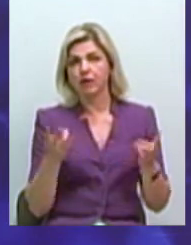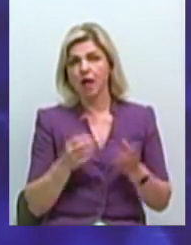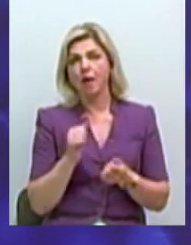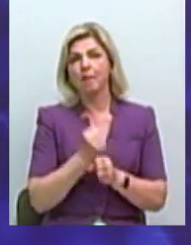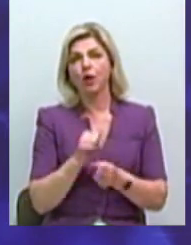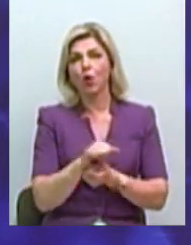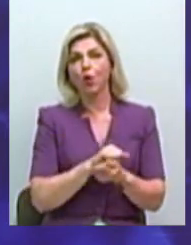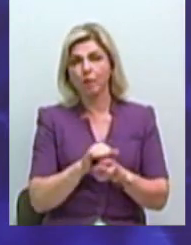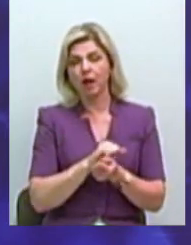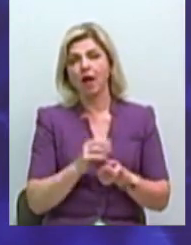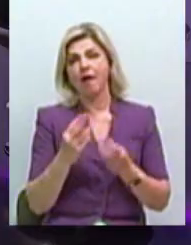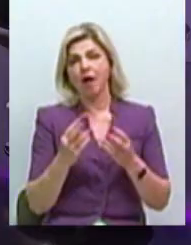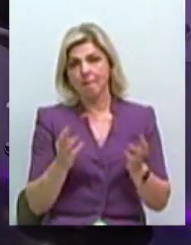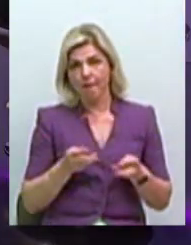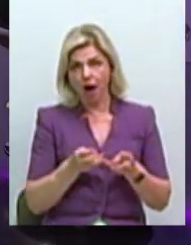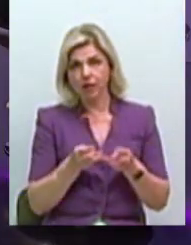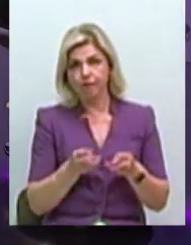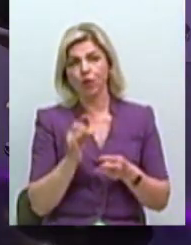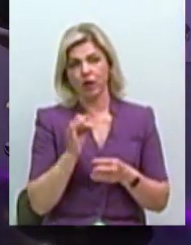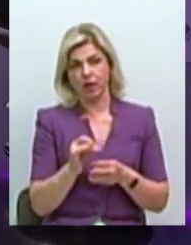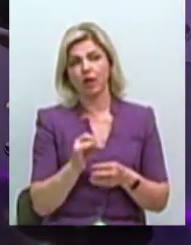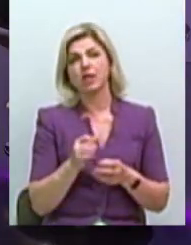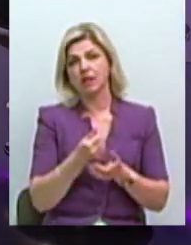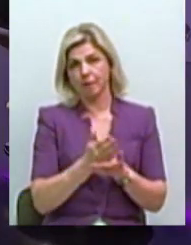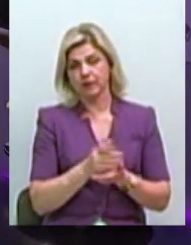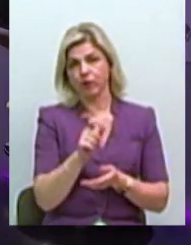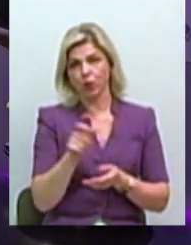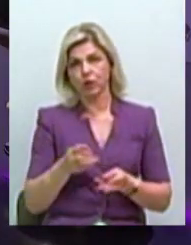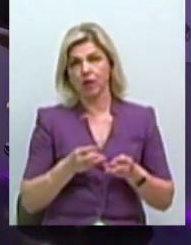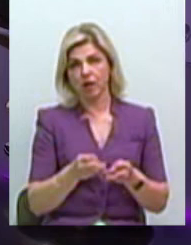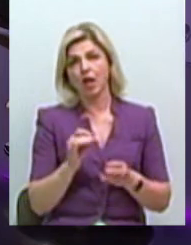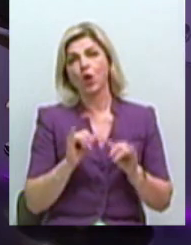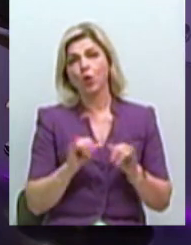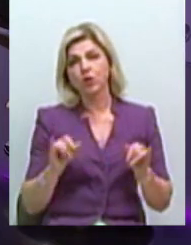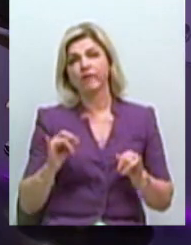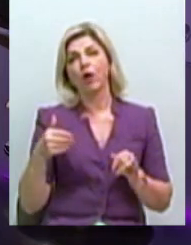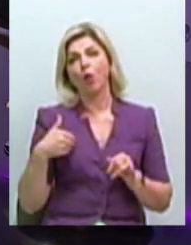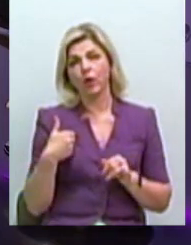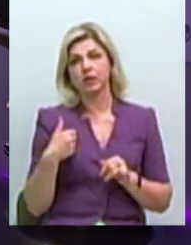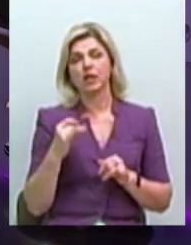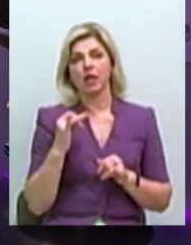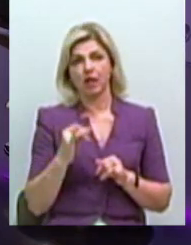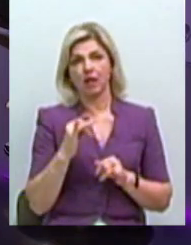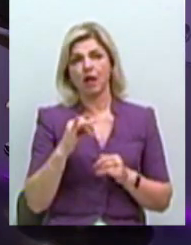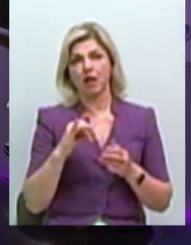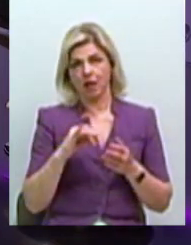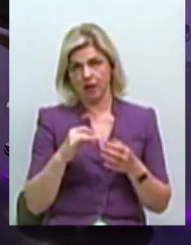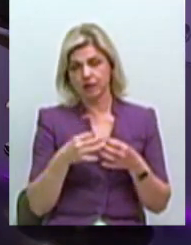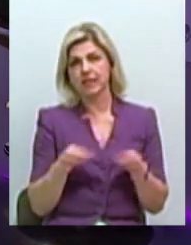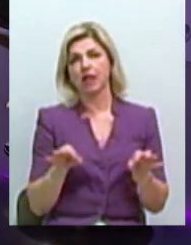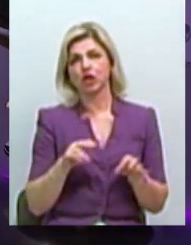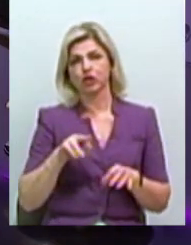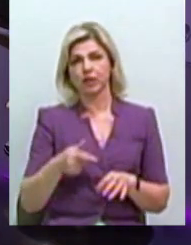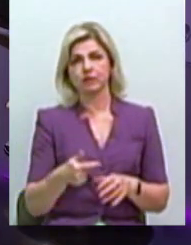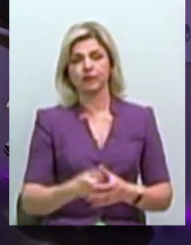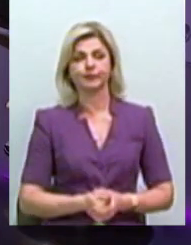у паливо і забезпечувати населення цим паливом. Тобто і розвиток, і користь, і енергетична незалежність. Дякую.